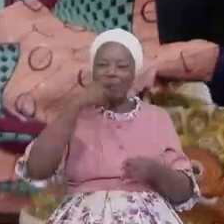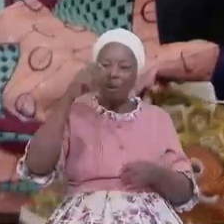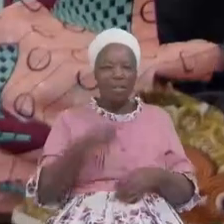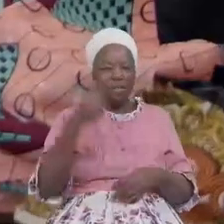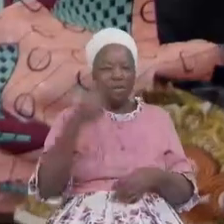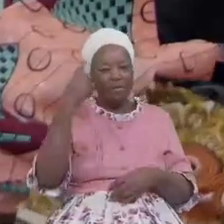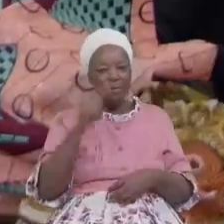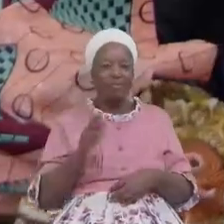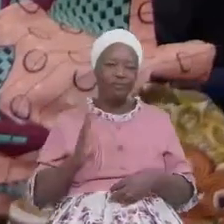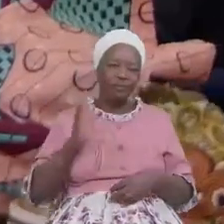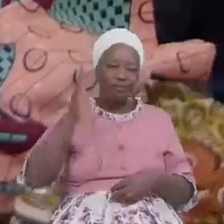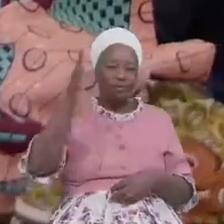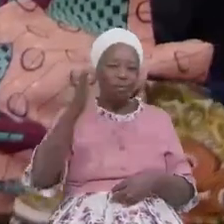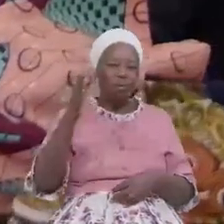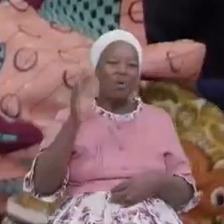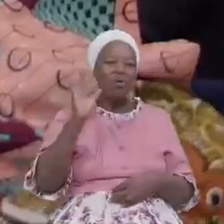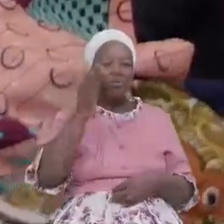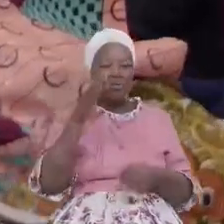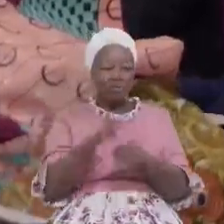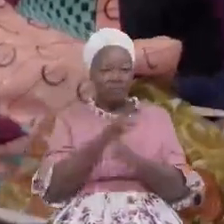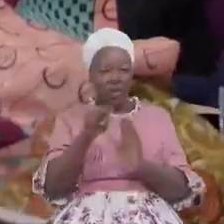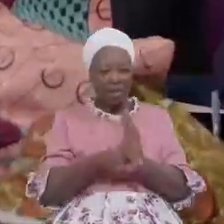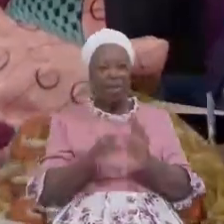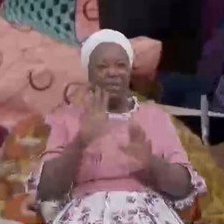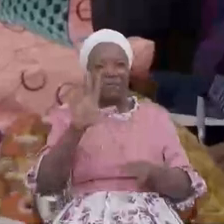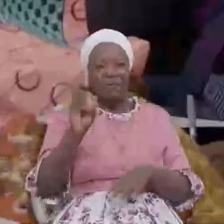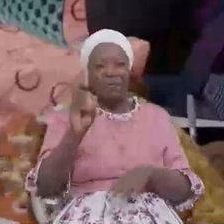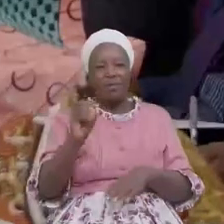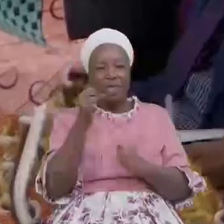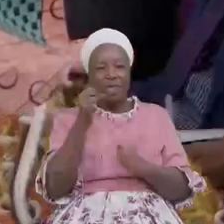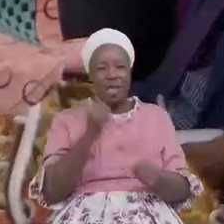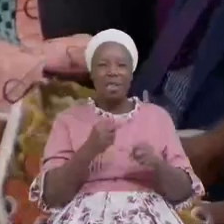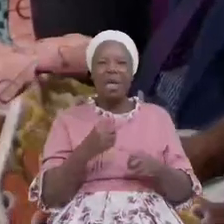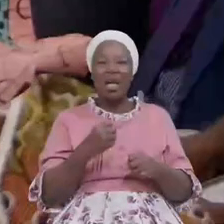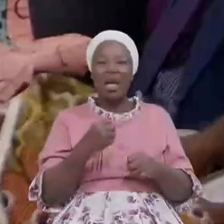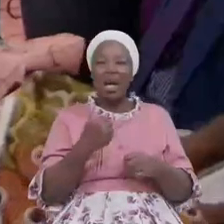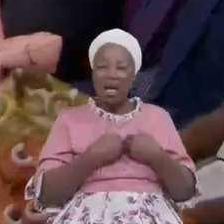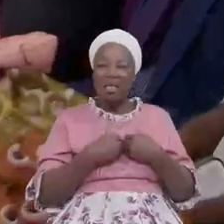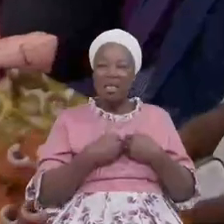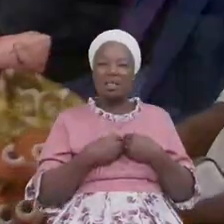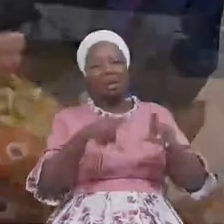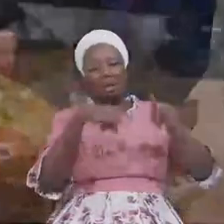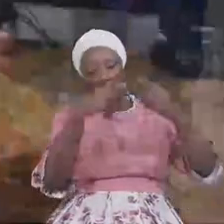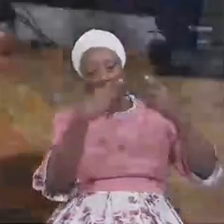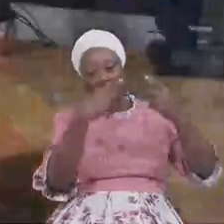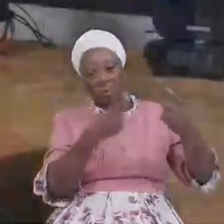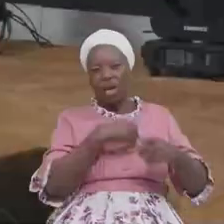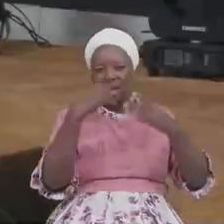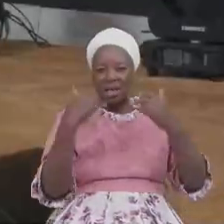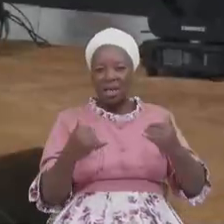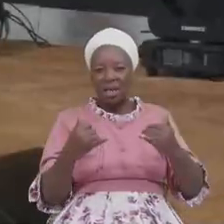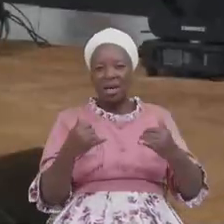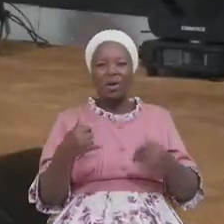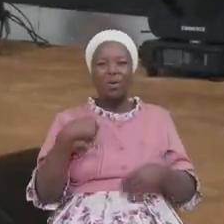future. 50 ans sont passés. Maintenant, nous sommes au seuil